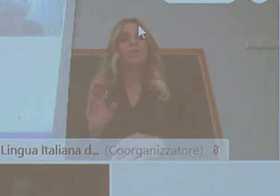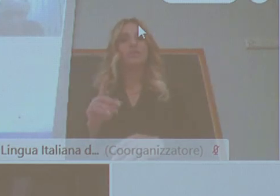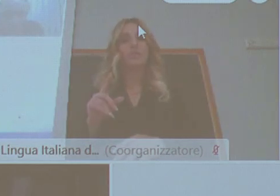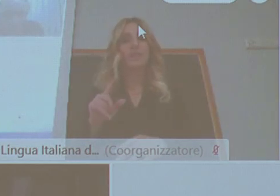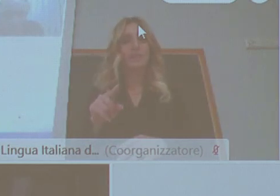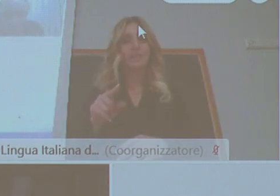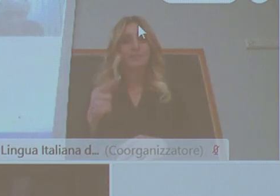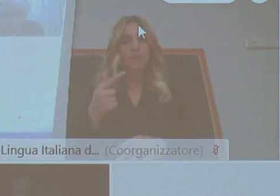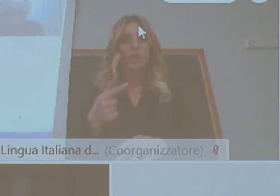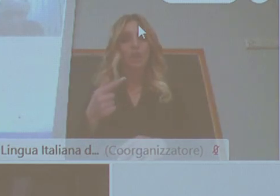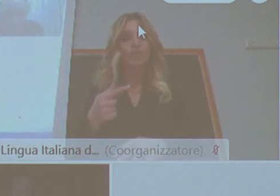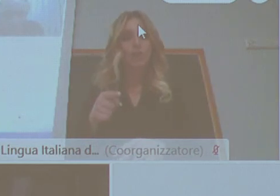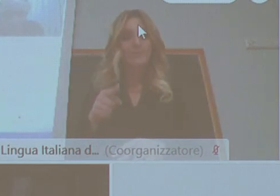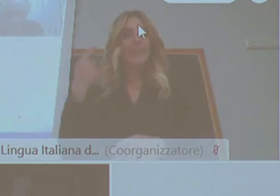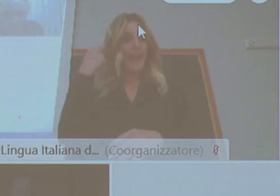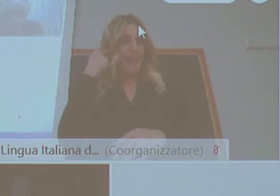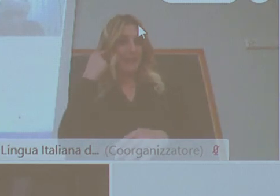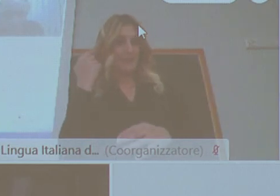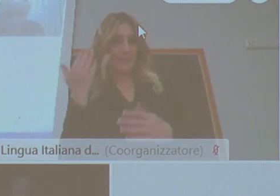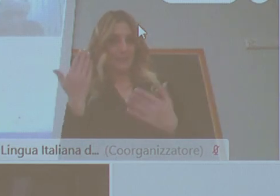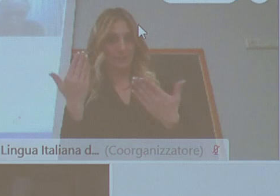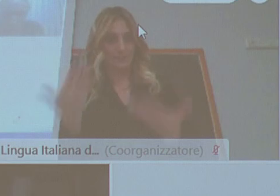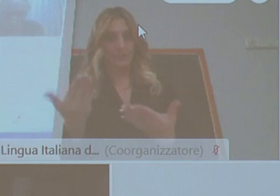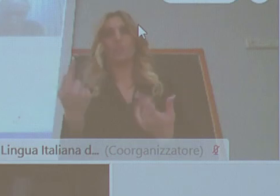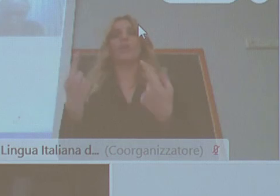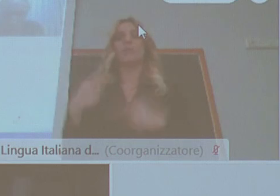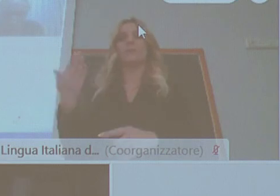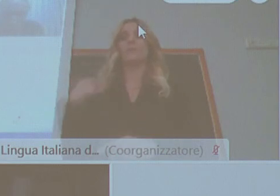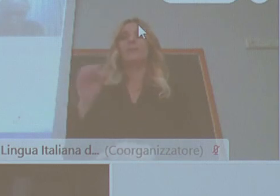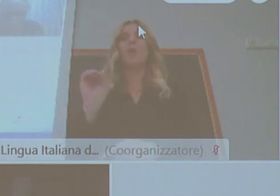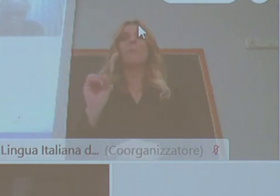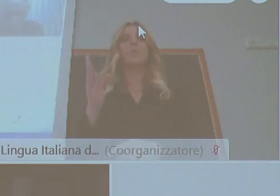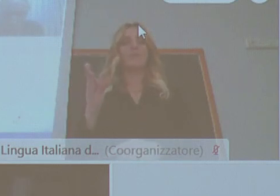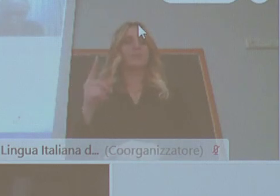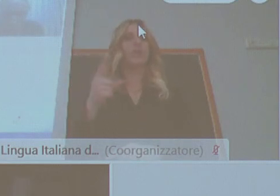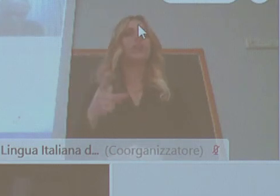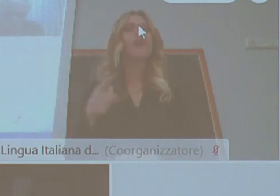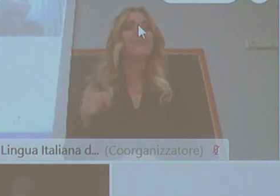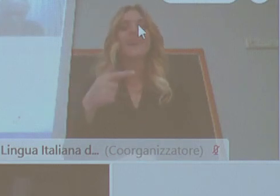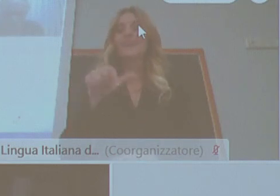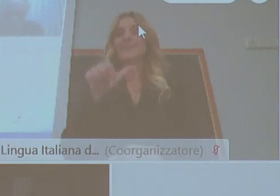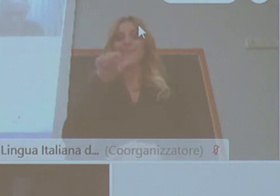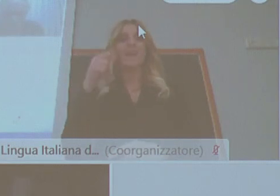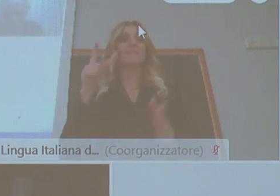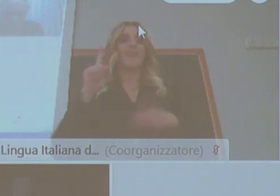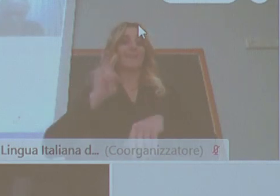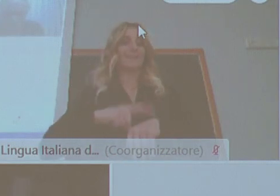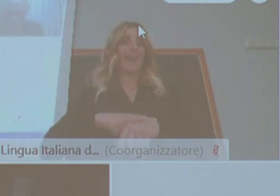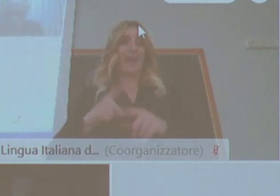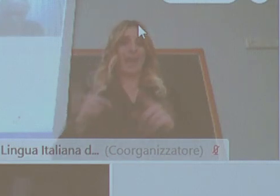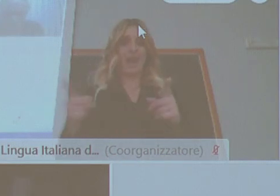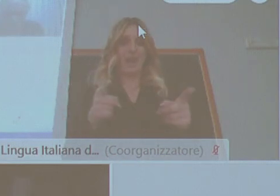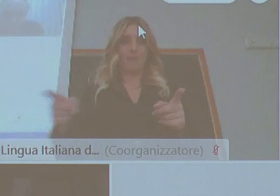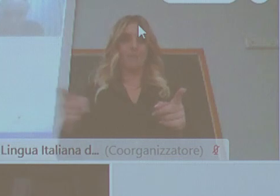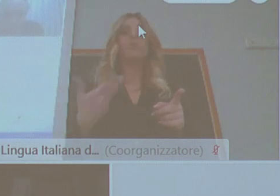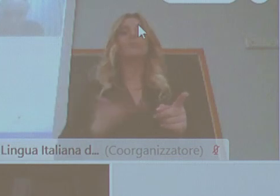ha sentito diciamo il rilancio che faceva il professor Gianzanti, cioè le tempistiche di tutto questo. A lei la